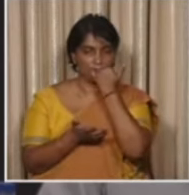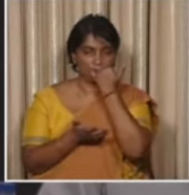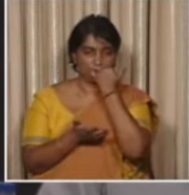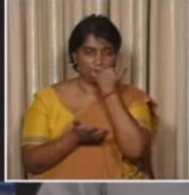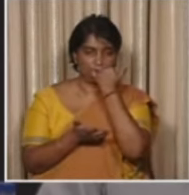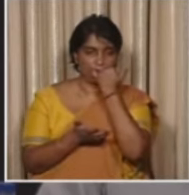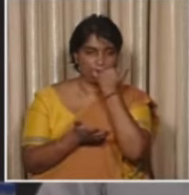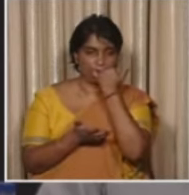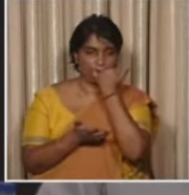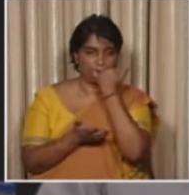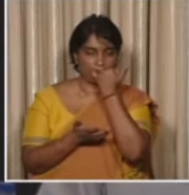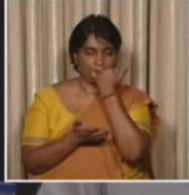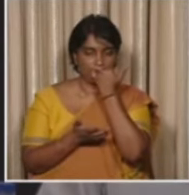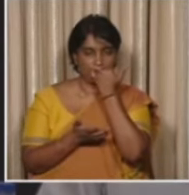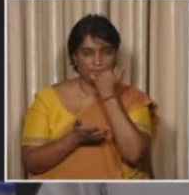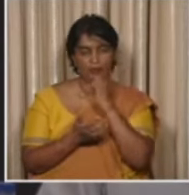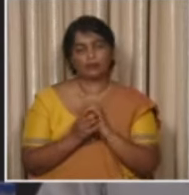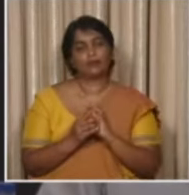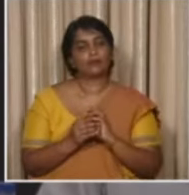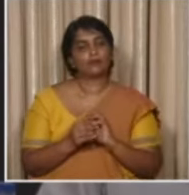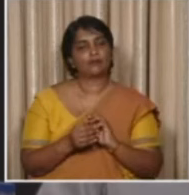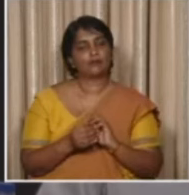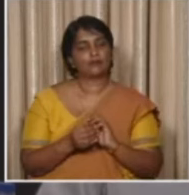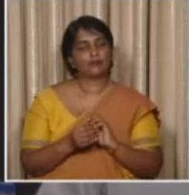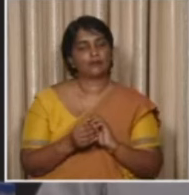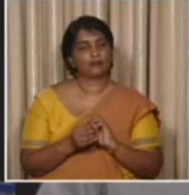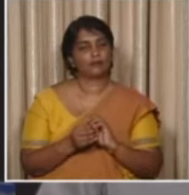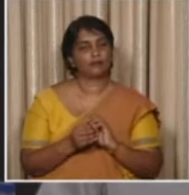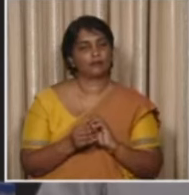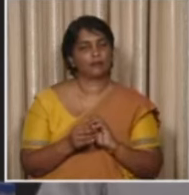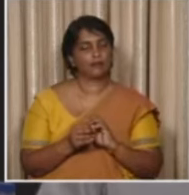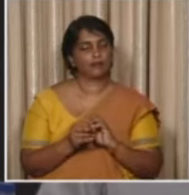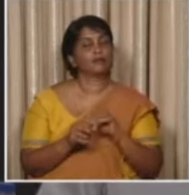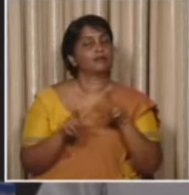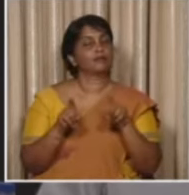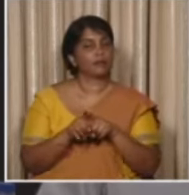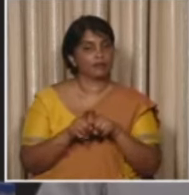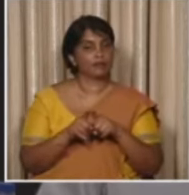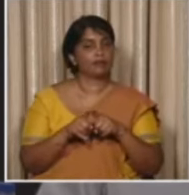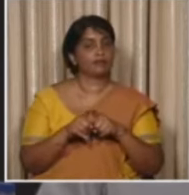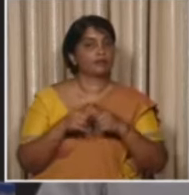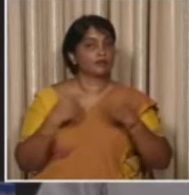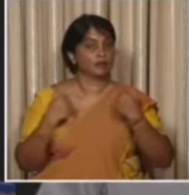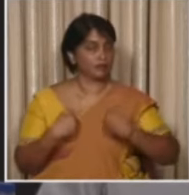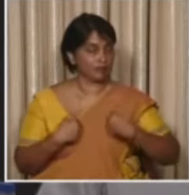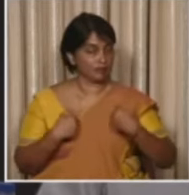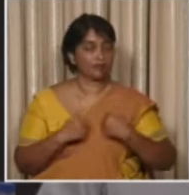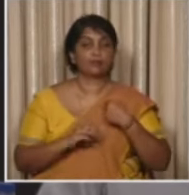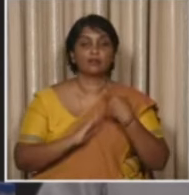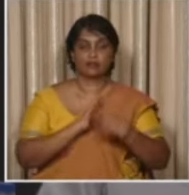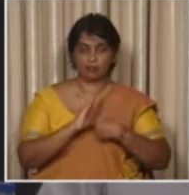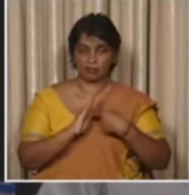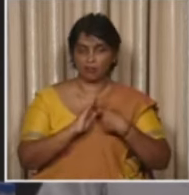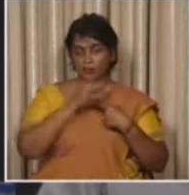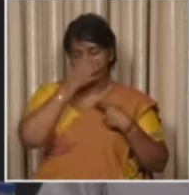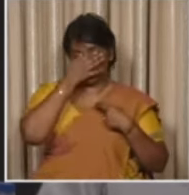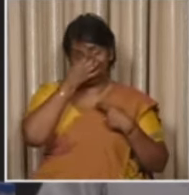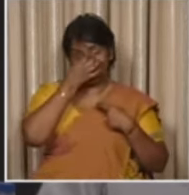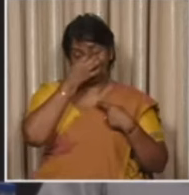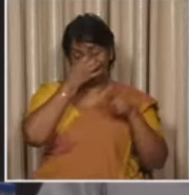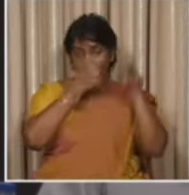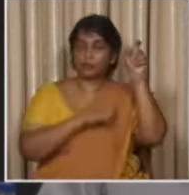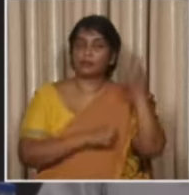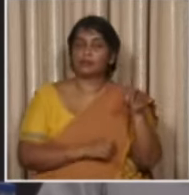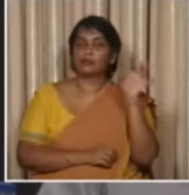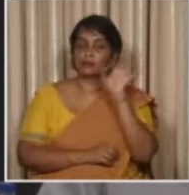Act No. 17 of 1948. ඒ වගේම චයාමන් ලංකාවේ කෙනෙක් චයාමන් කෙනෙක් හැටියට පත්